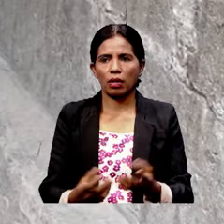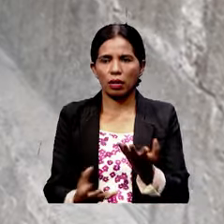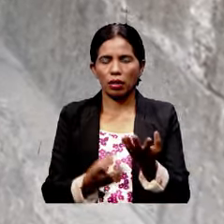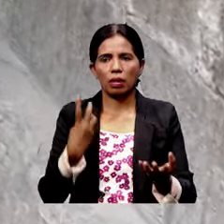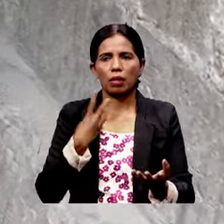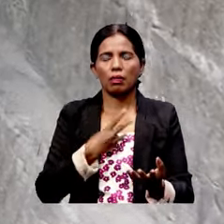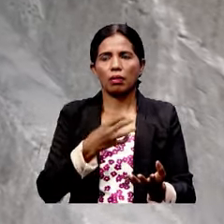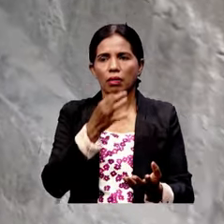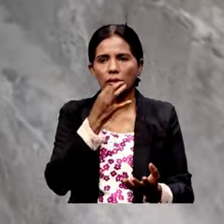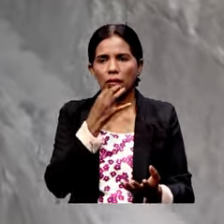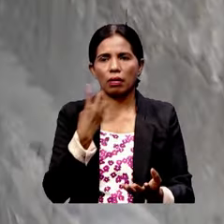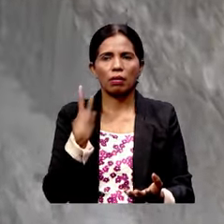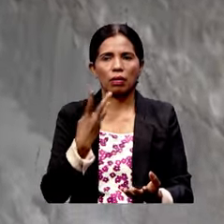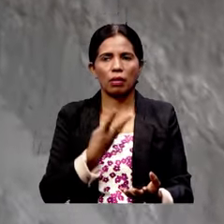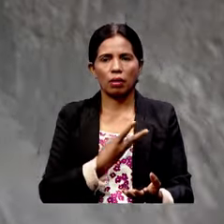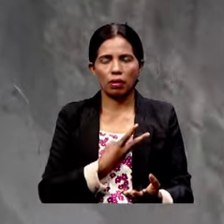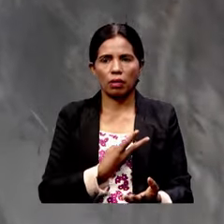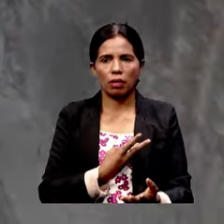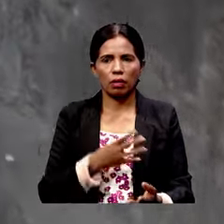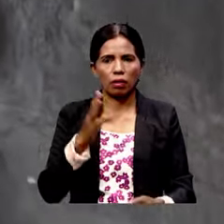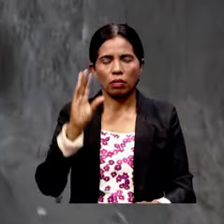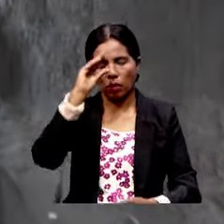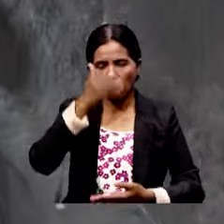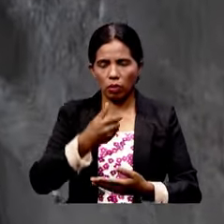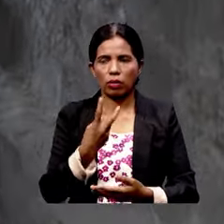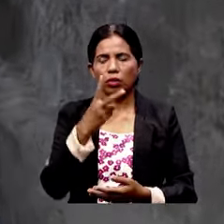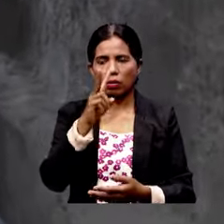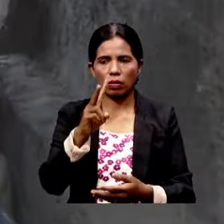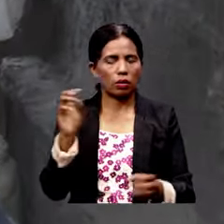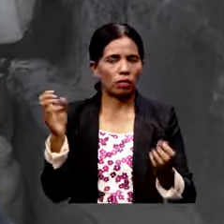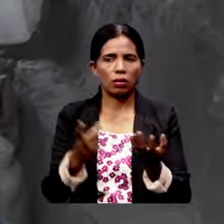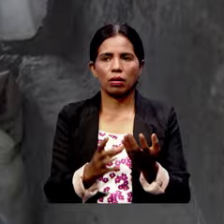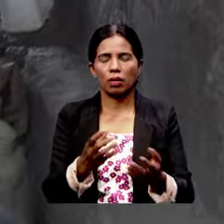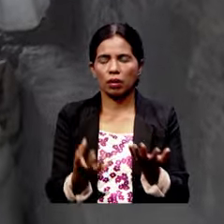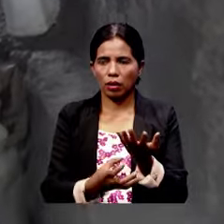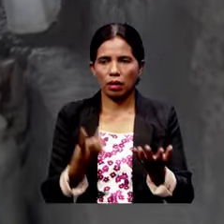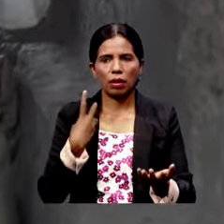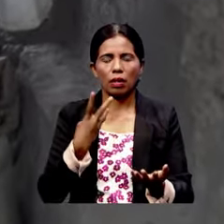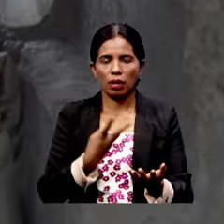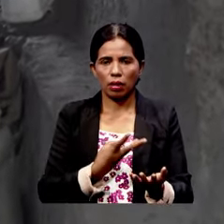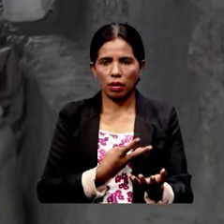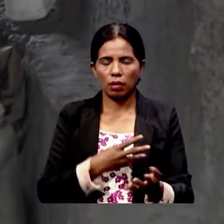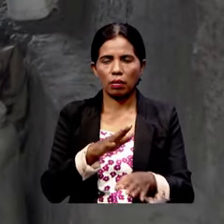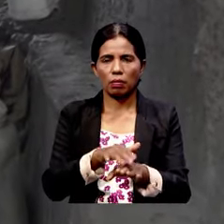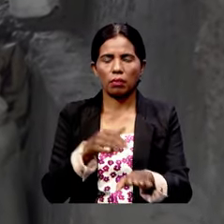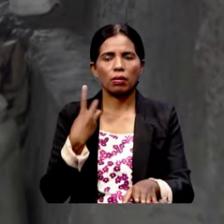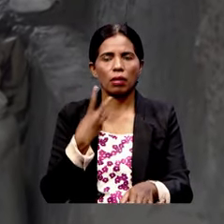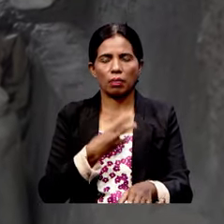han ami atu hakribit atu han wan ruam musanesa ami atu hakribit la ya ne kan tengona mane ne bolu ami